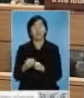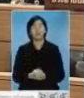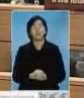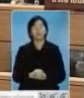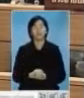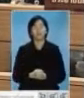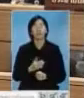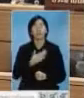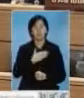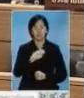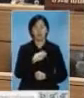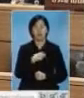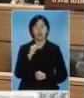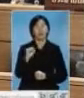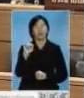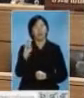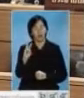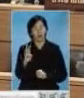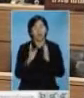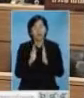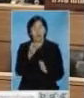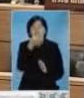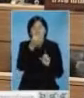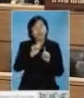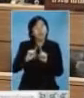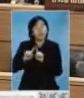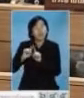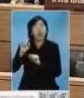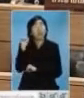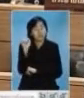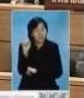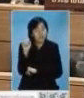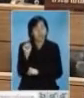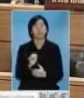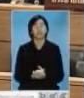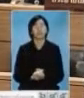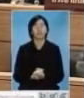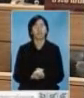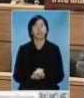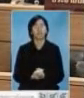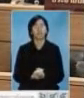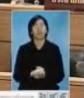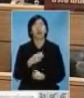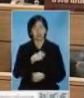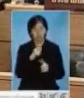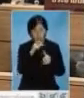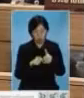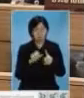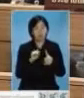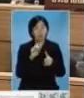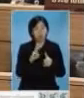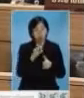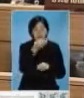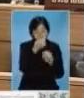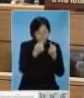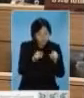เราอยากจะได้สว.ที่มาจากหลากหลายอาชีพถูกไหมครับหลักการที่ดีเราอยากจะได้สว.ที่มาจาก